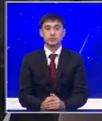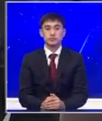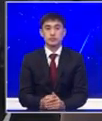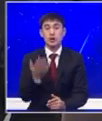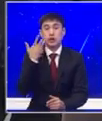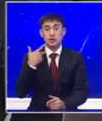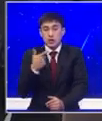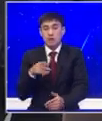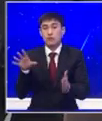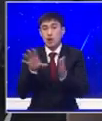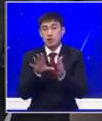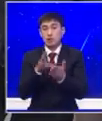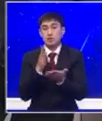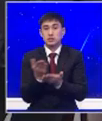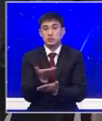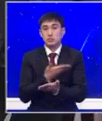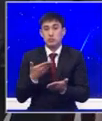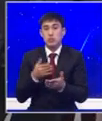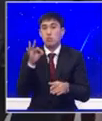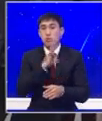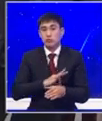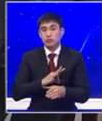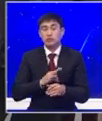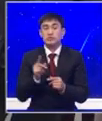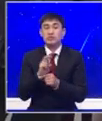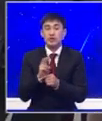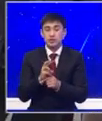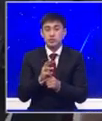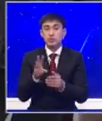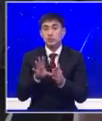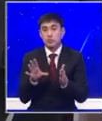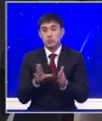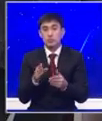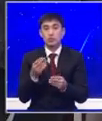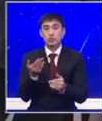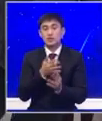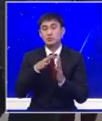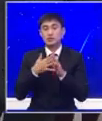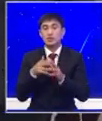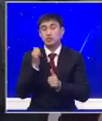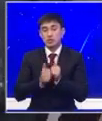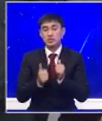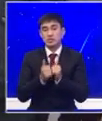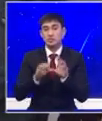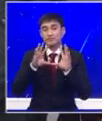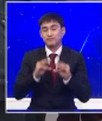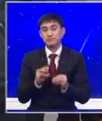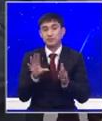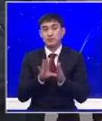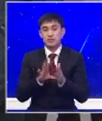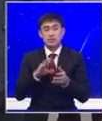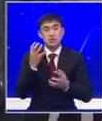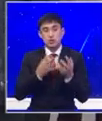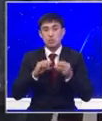Когда отключается электроэнергия, нам приходится пользоваться свечами. Перебои со светом в нашем селе являются серьезной проблемой и